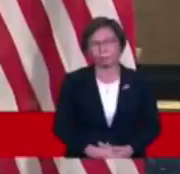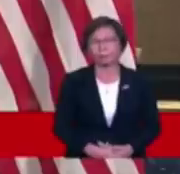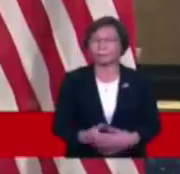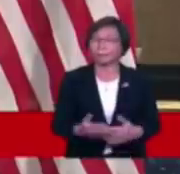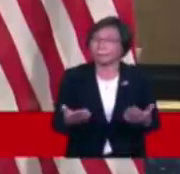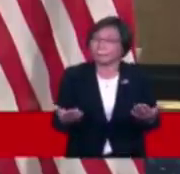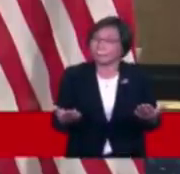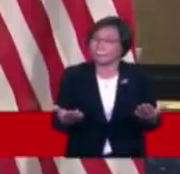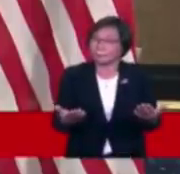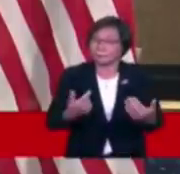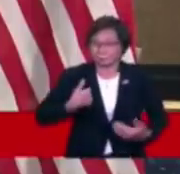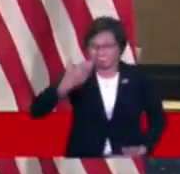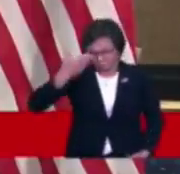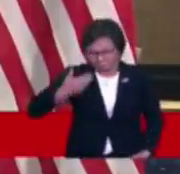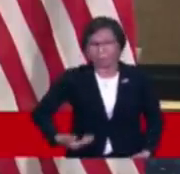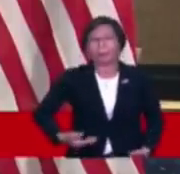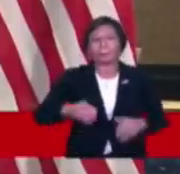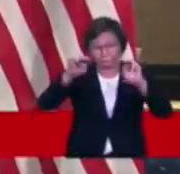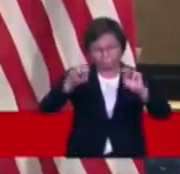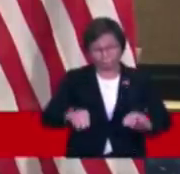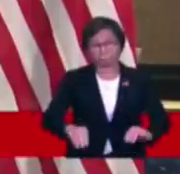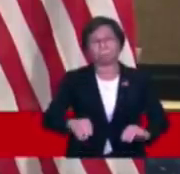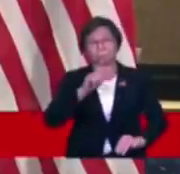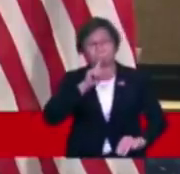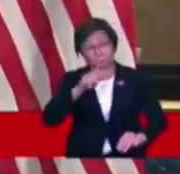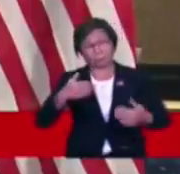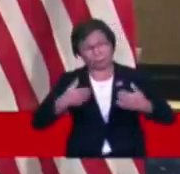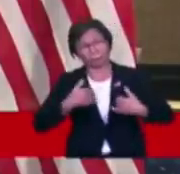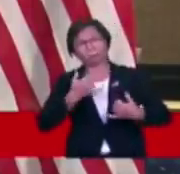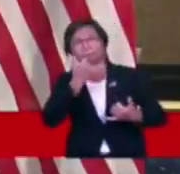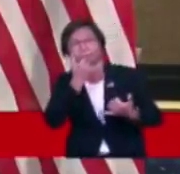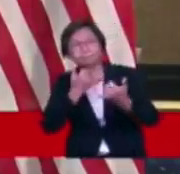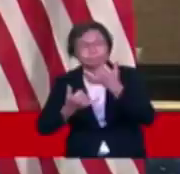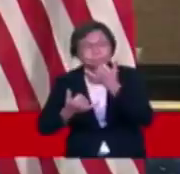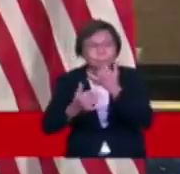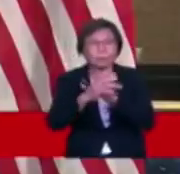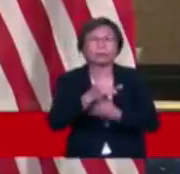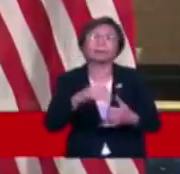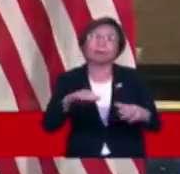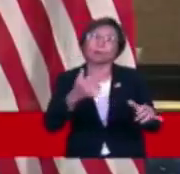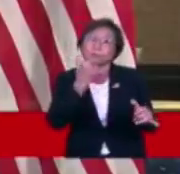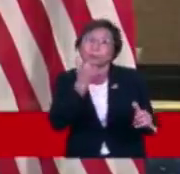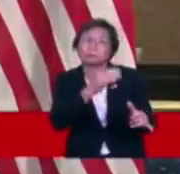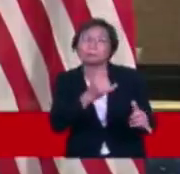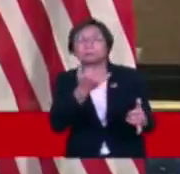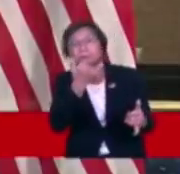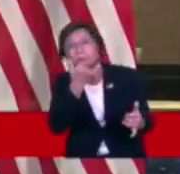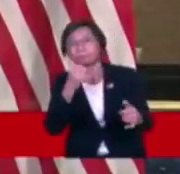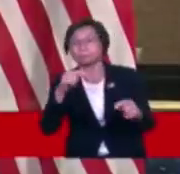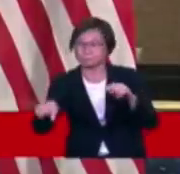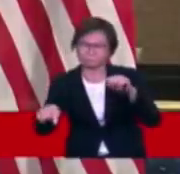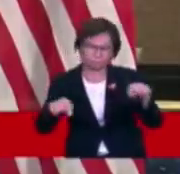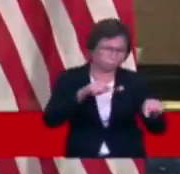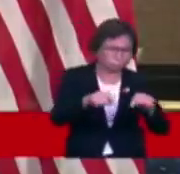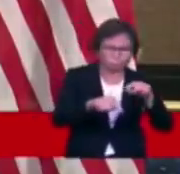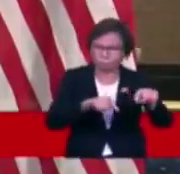Namun sebagai manusia seperti biasa pastinya ada salah dan ada juga silap di sana sini. Jadi